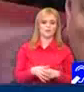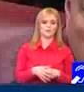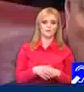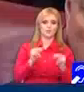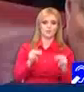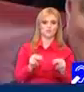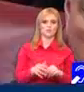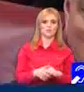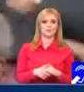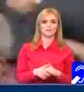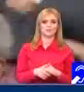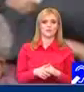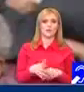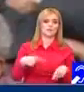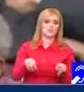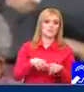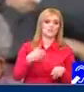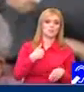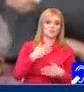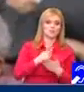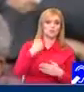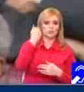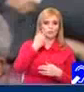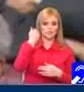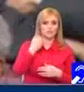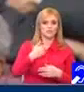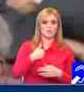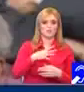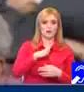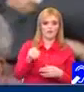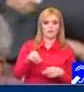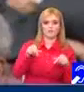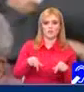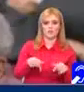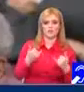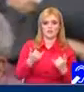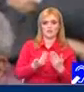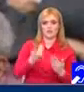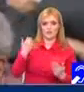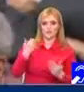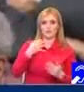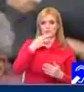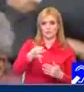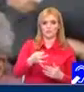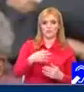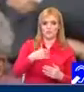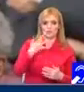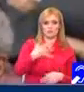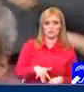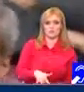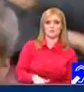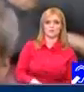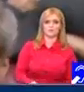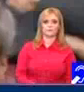questions of the legislature. I'm thoroughly ashamed at not being in my place, and therefore I shall be offering my resignation to the Prime